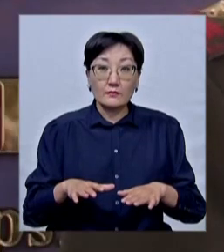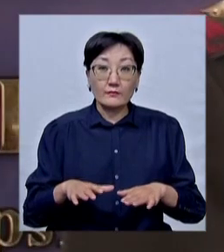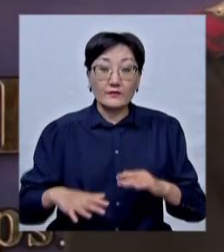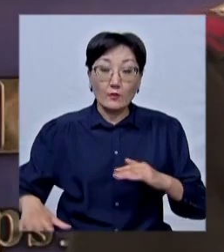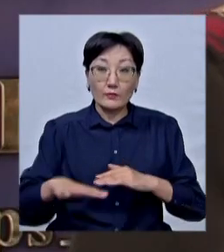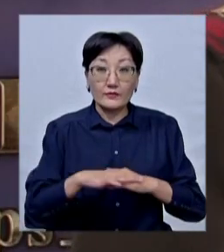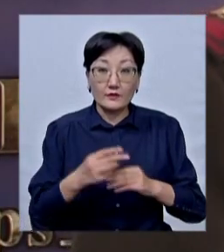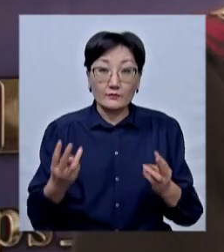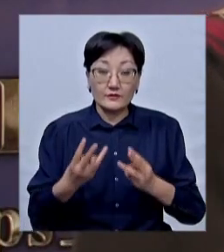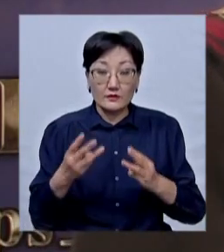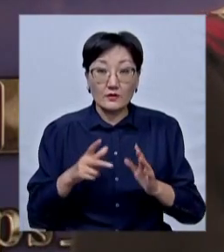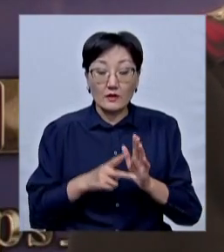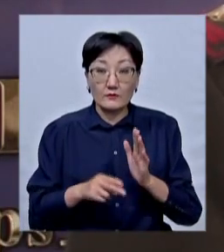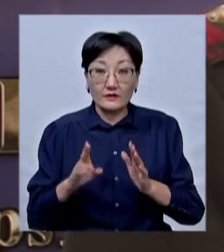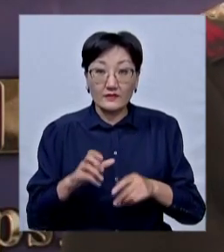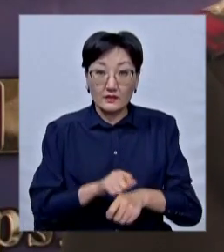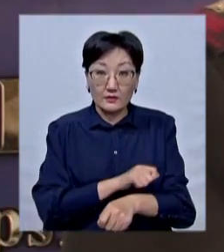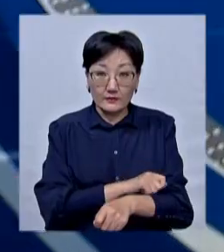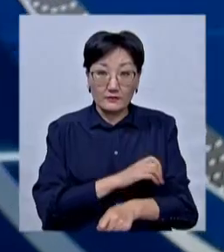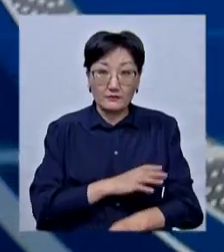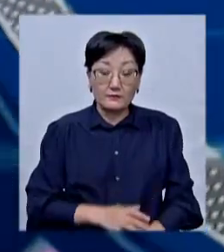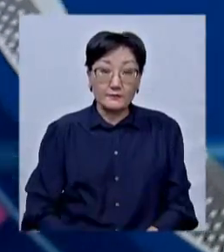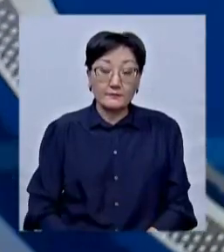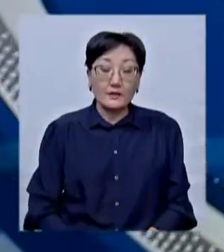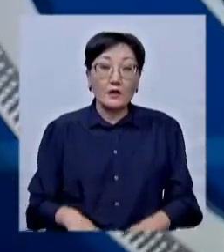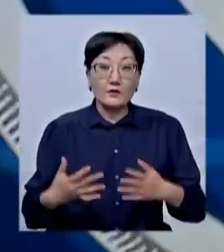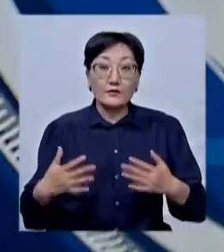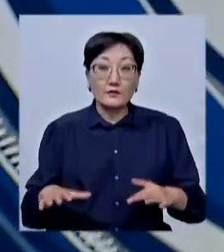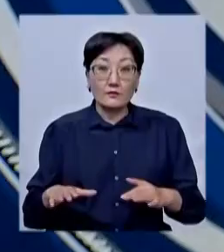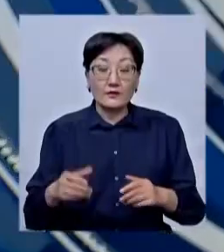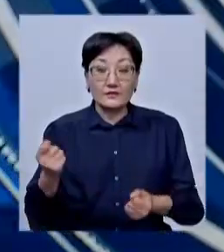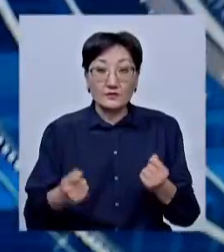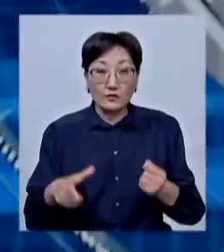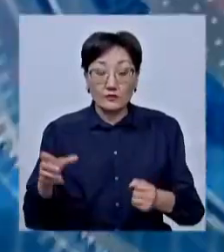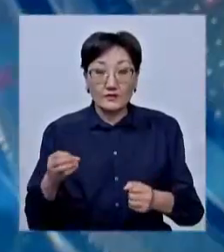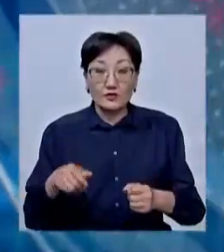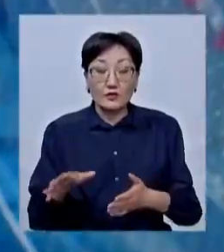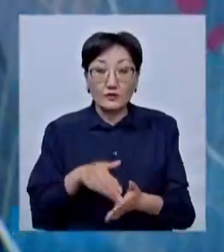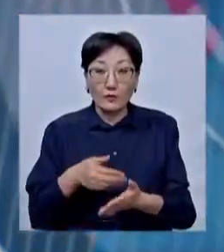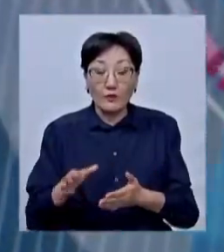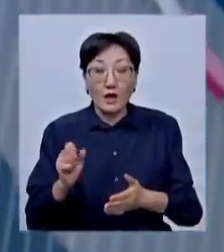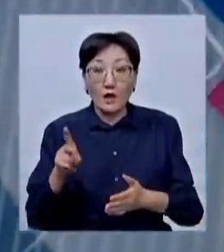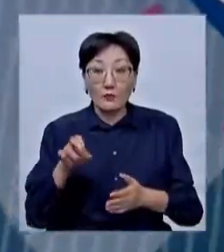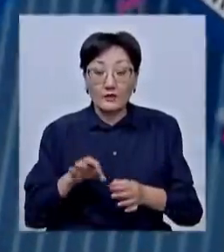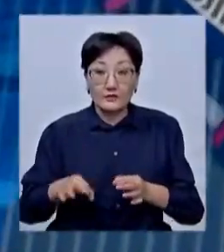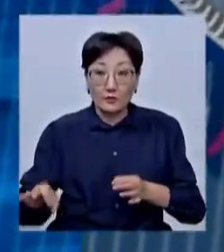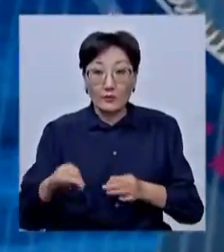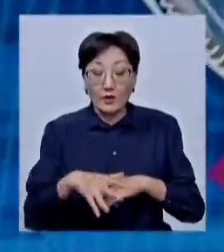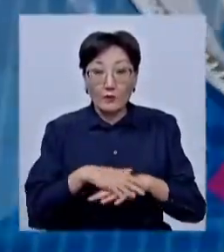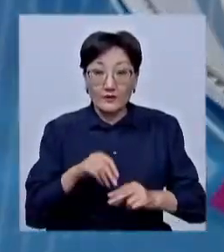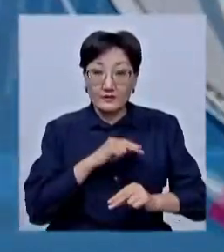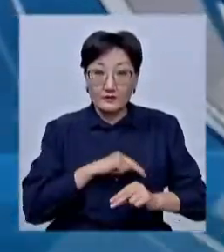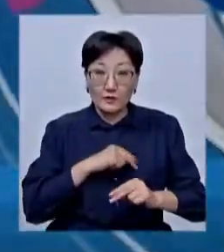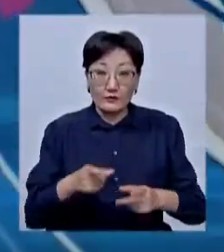площадь пожара составляла 80 квадратных метров. Уже не водитель, еще не дворник. В Акмолинской области к общественным